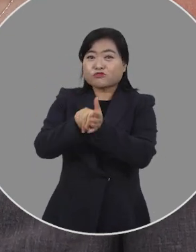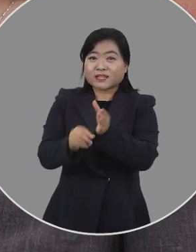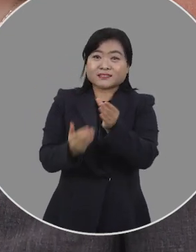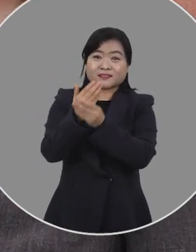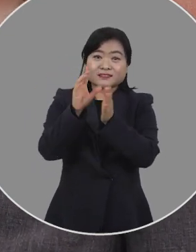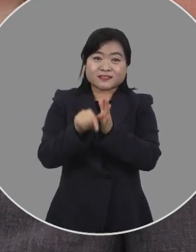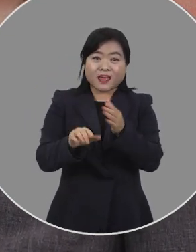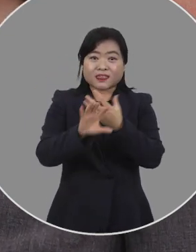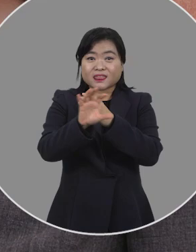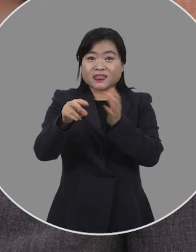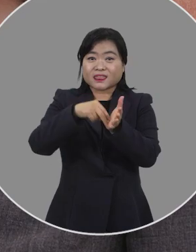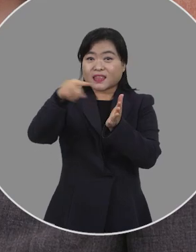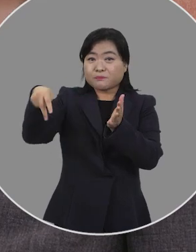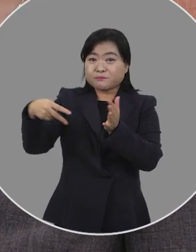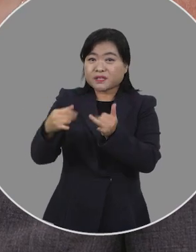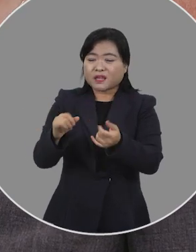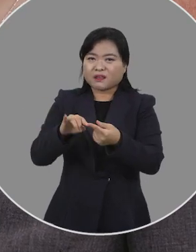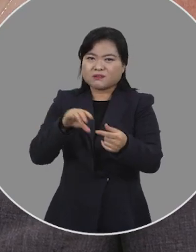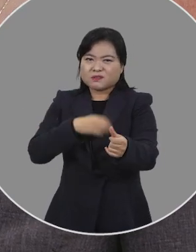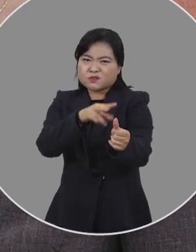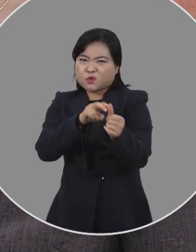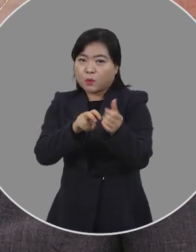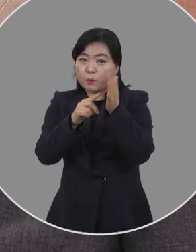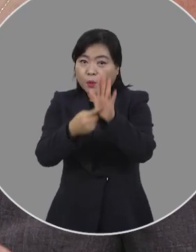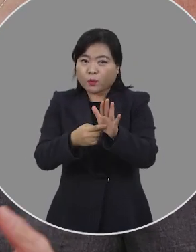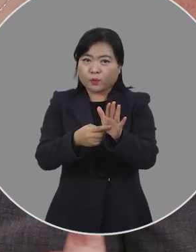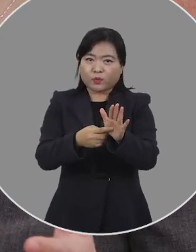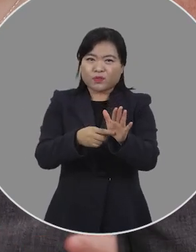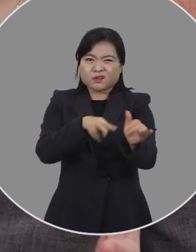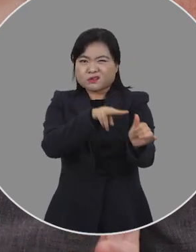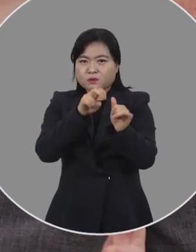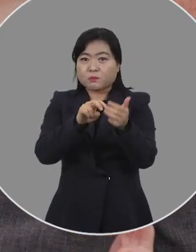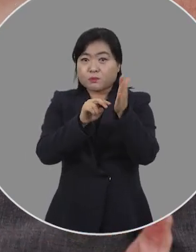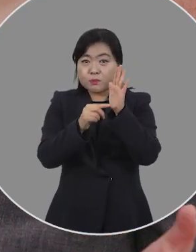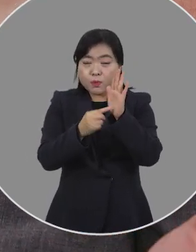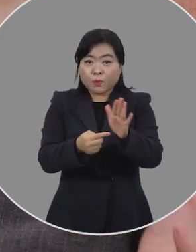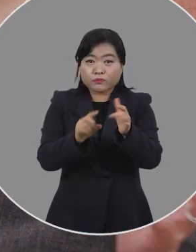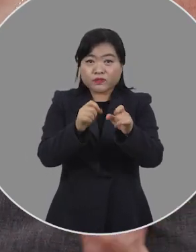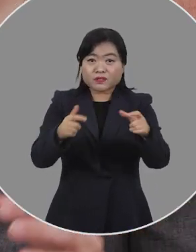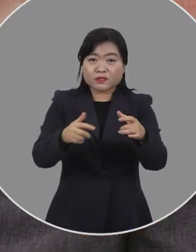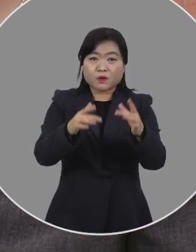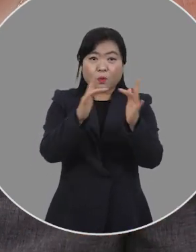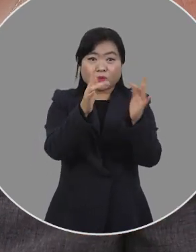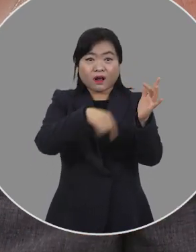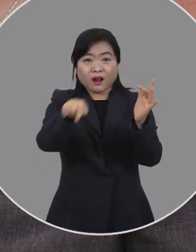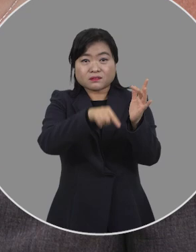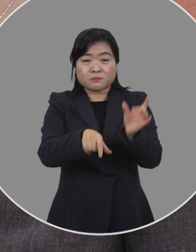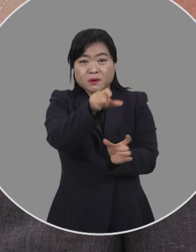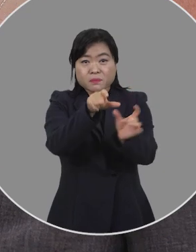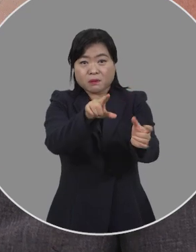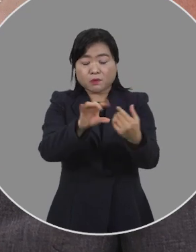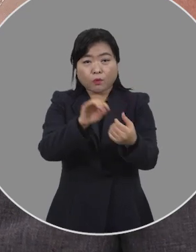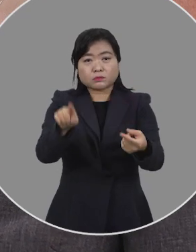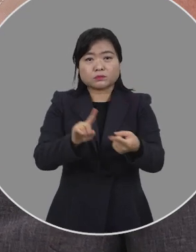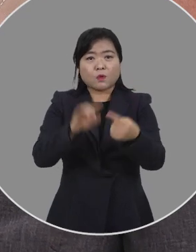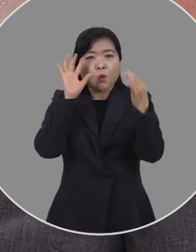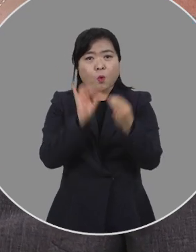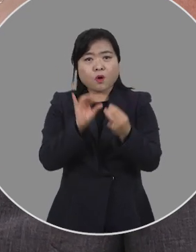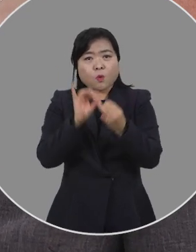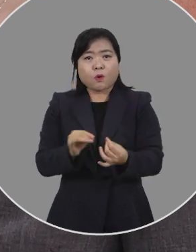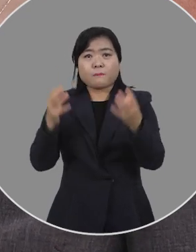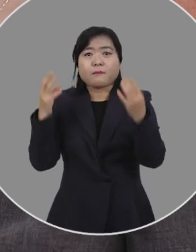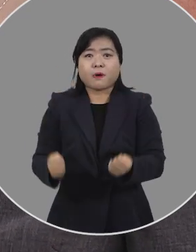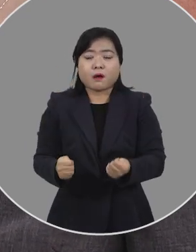그 난민에 대한 증오 표현, 혐오 표현이 굉장히 온라인에서 많은 공감을 사실 받았거든요. 저는 그